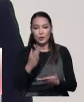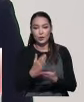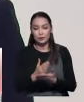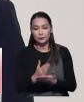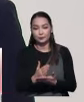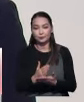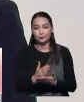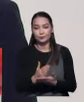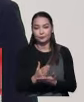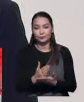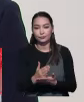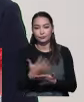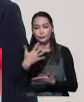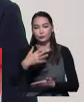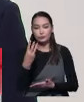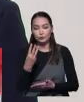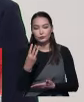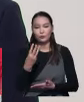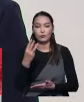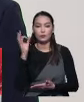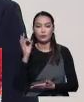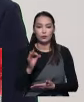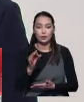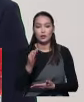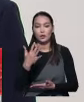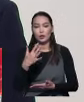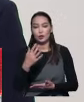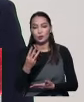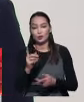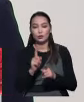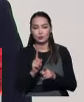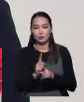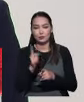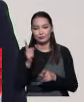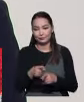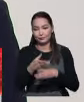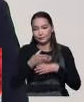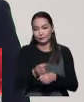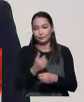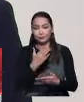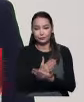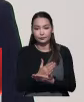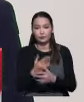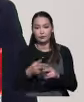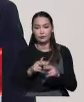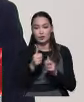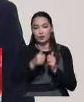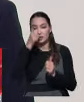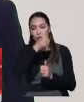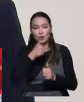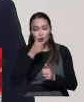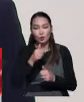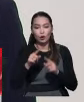болмаса 250 бірлік мөлшерінде қысқартылған. Жыл сайын бұл квота